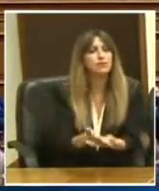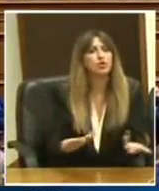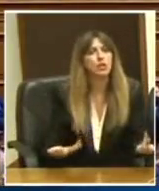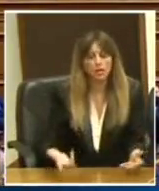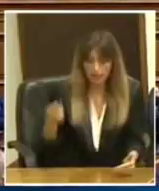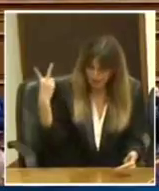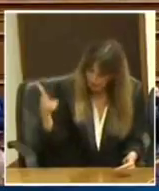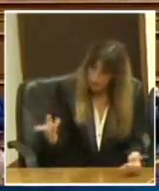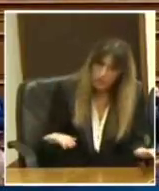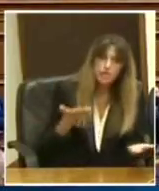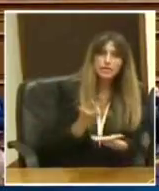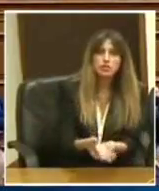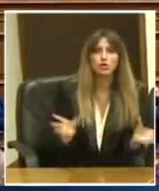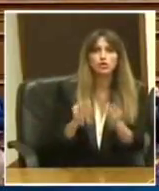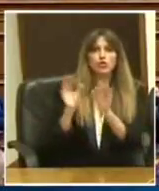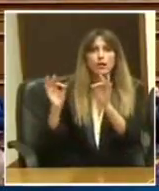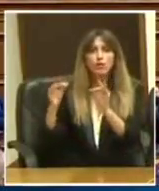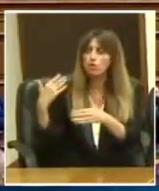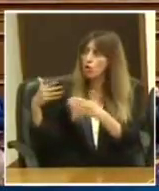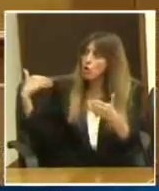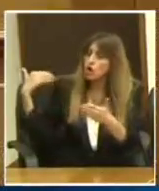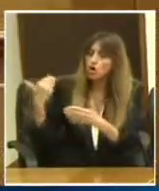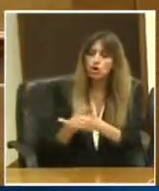το μακεδονικό όλα αυτά τα χρόνια?